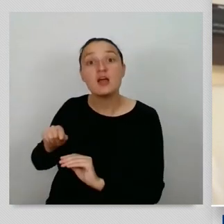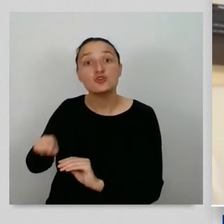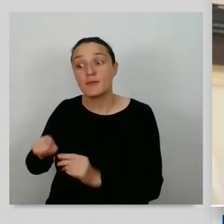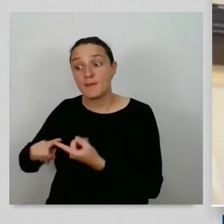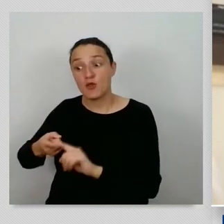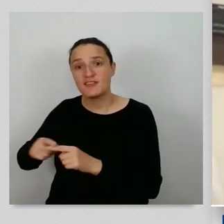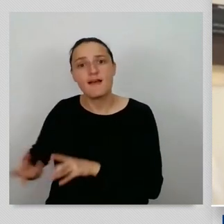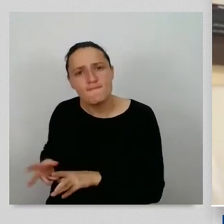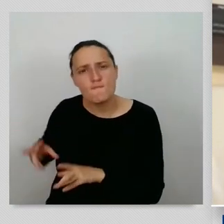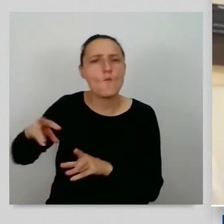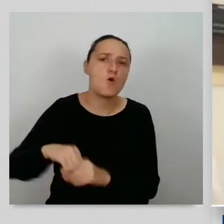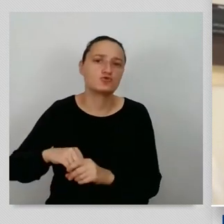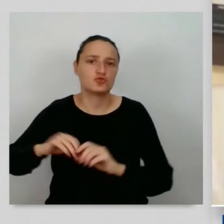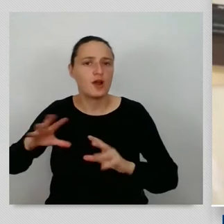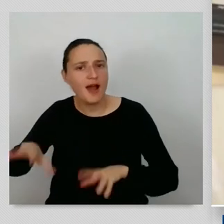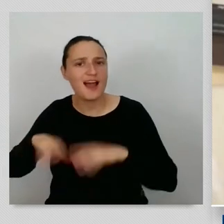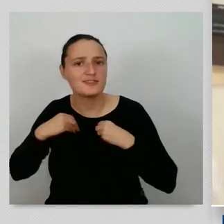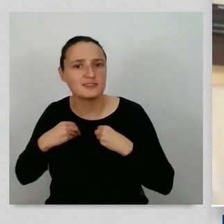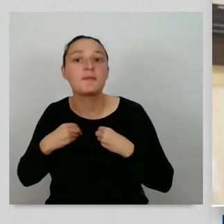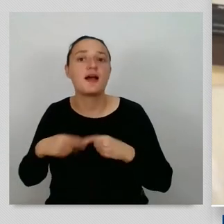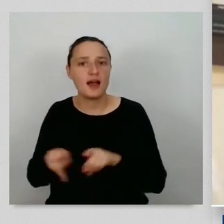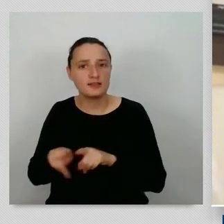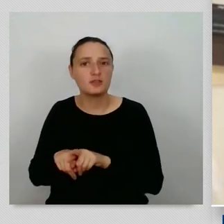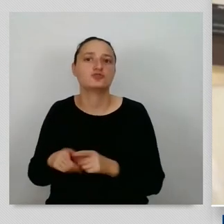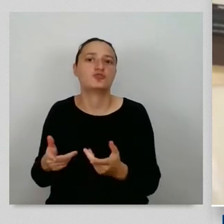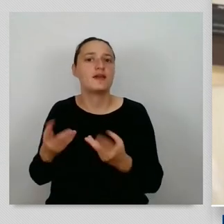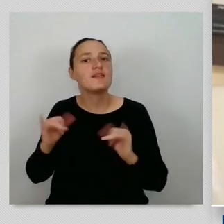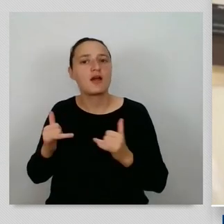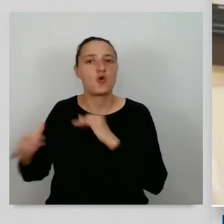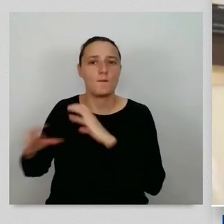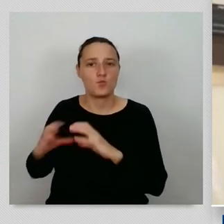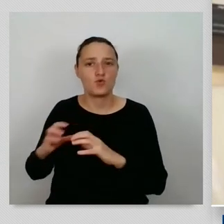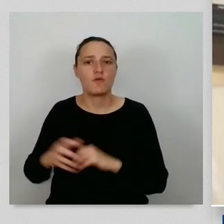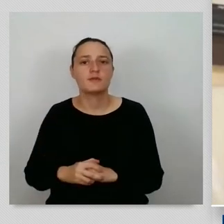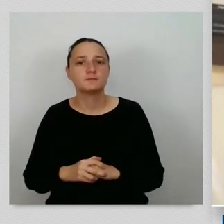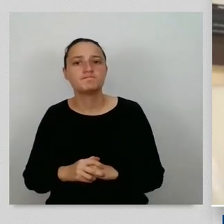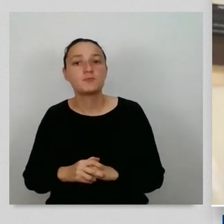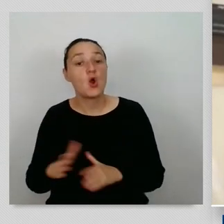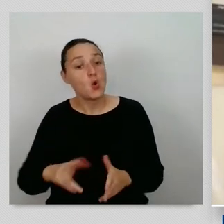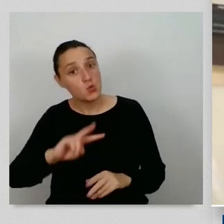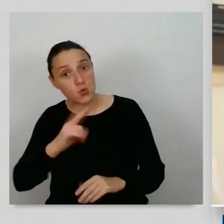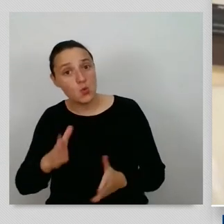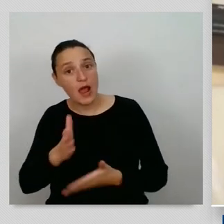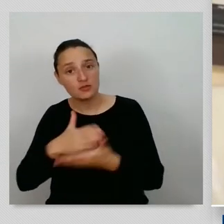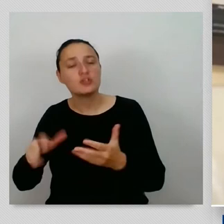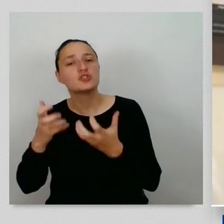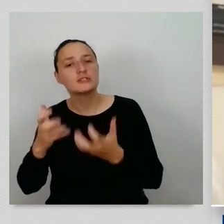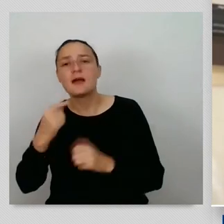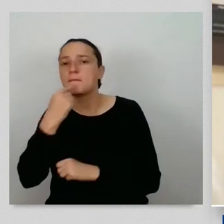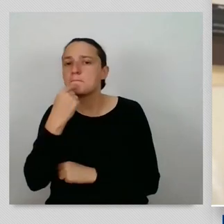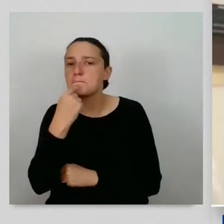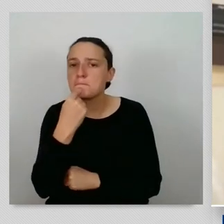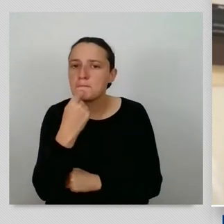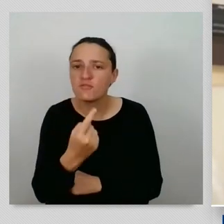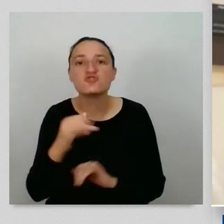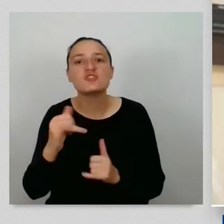politykę, ale żebyśmy jednocześnie mogli się z nimi komunikować. W drugiej części będę chciała powiedzieć o tym, jak ja to